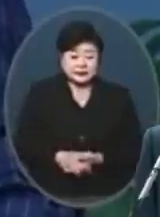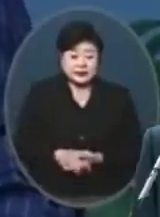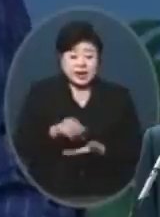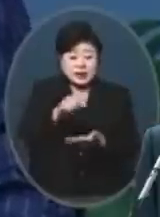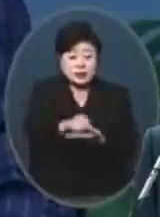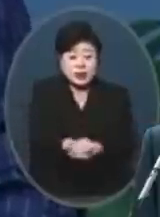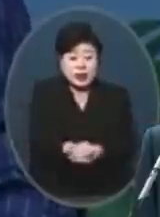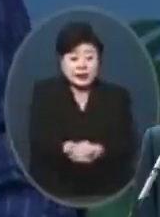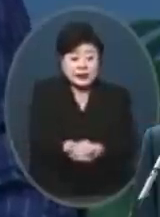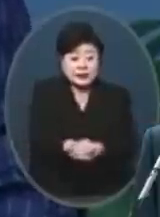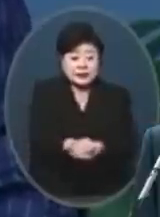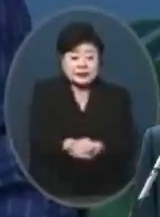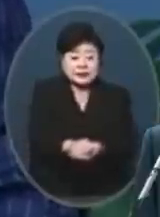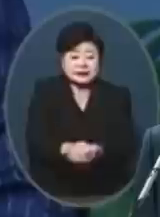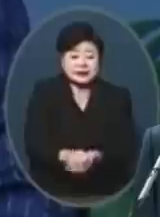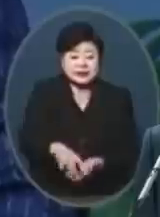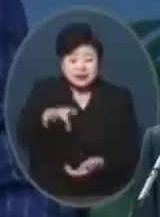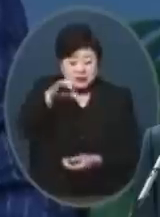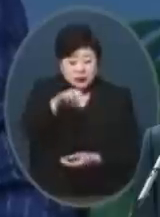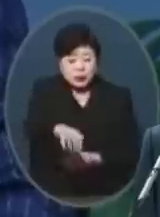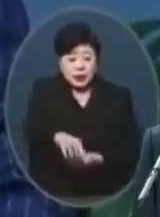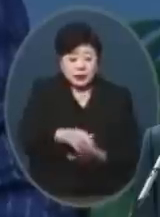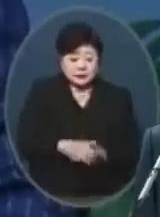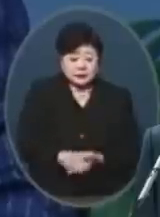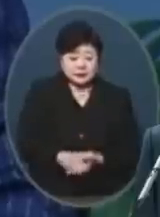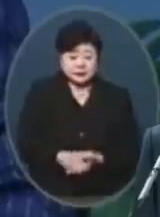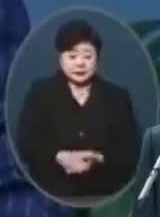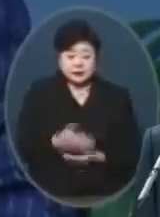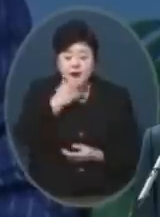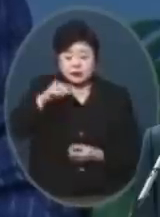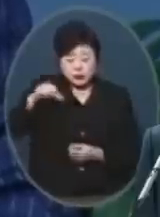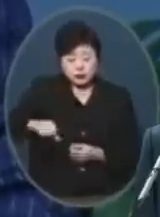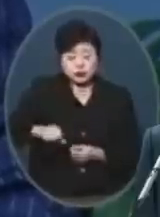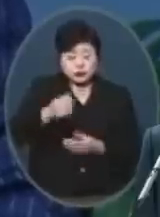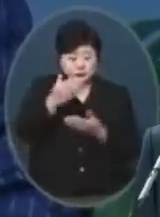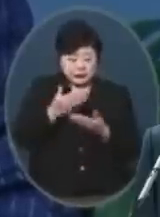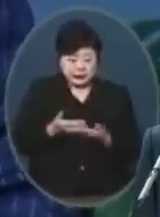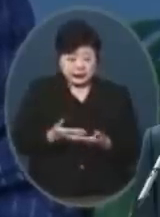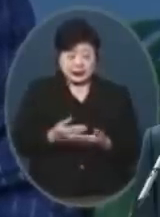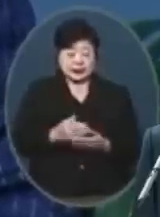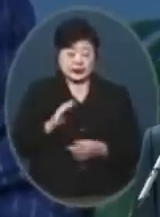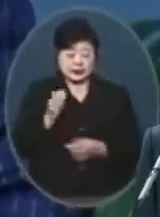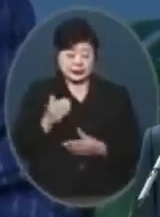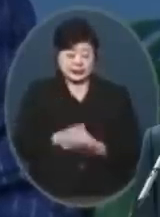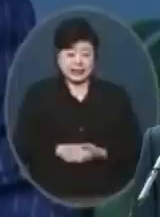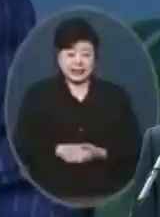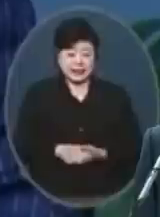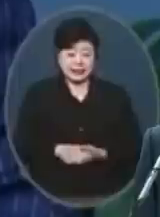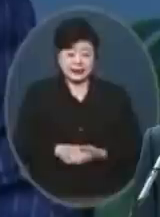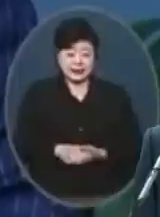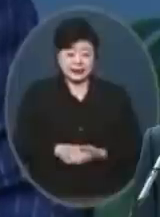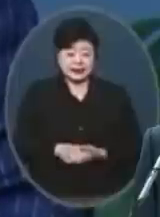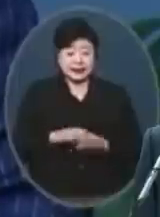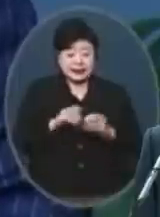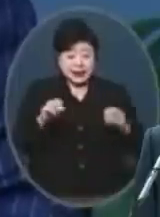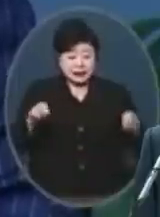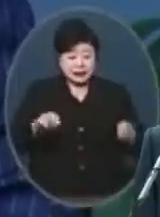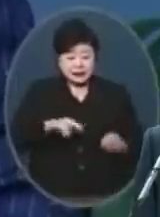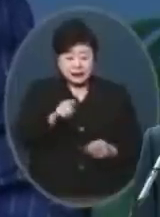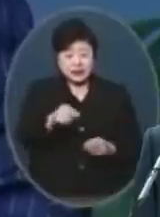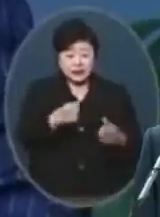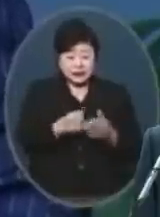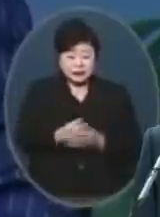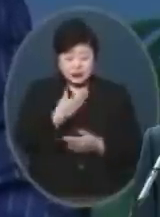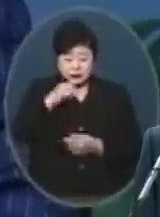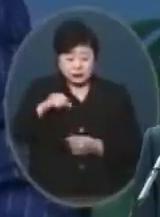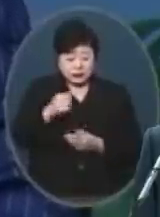점령한 처소가 저주를 받게 되는 것입니다. 땅은 너로 말미암아 저주를